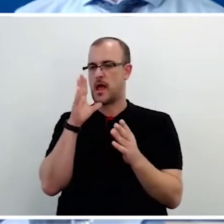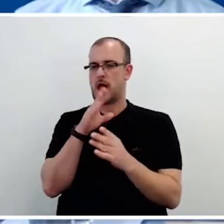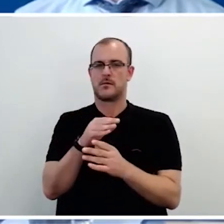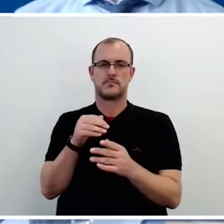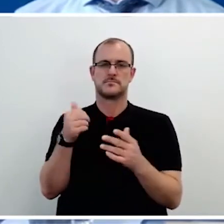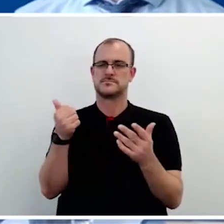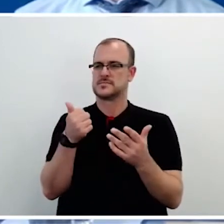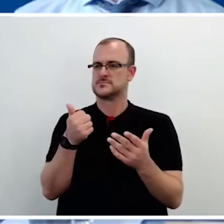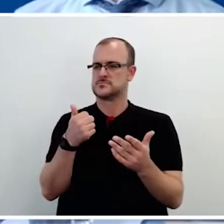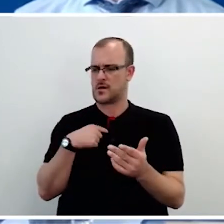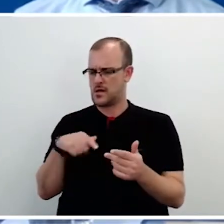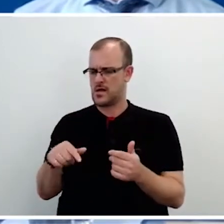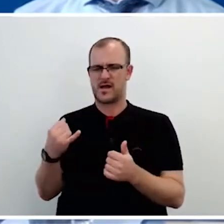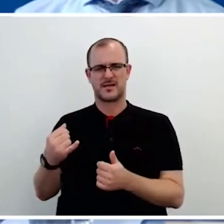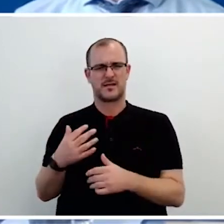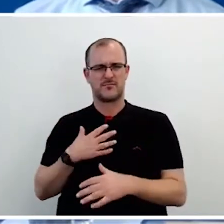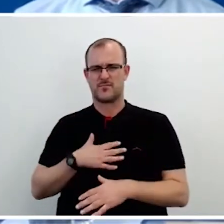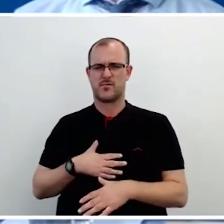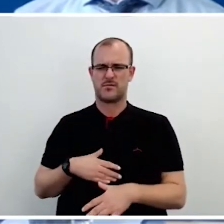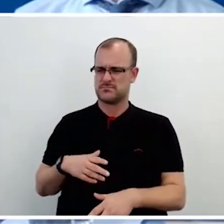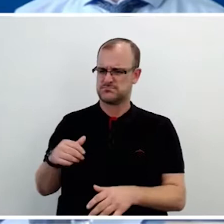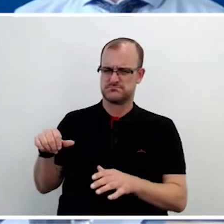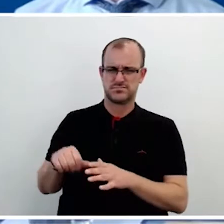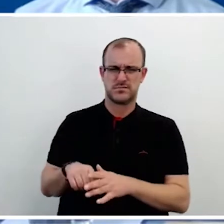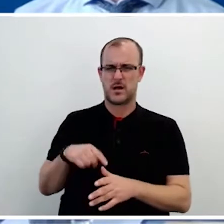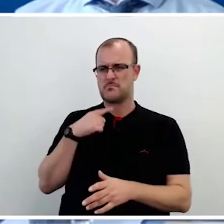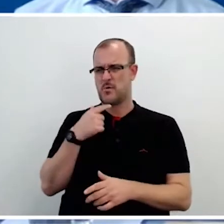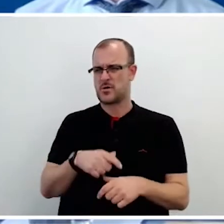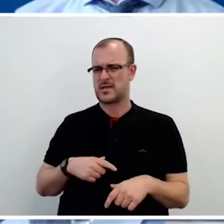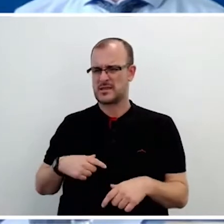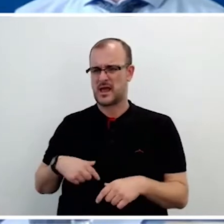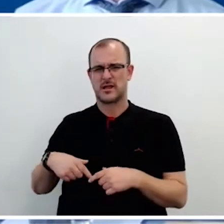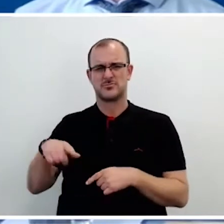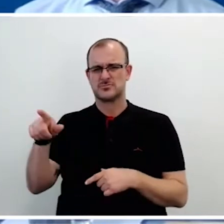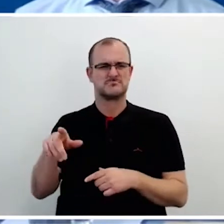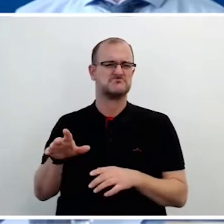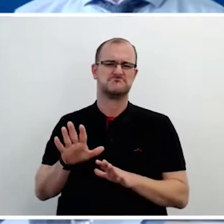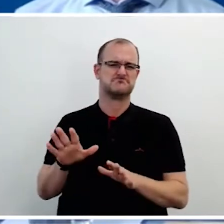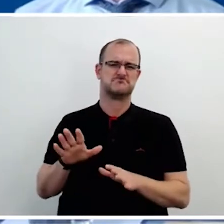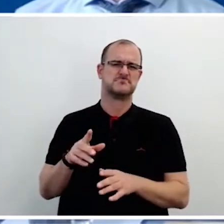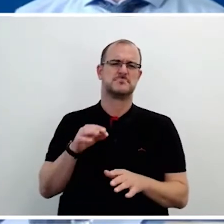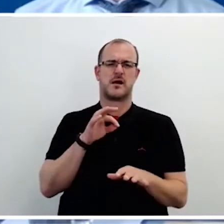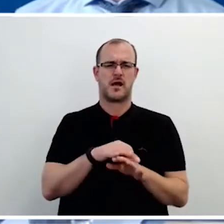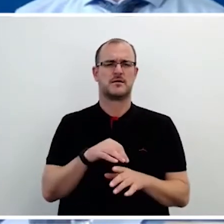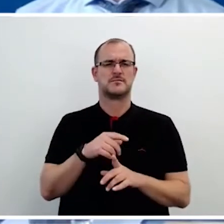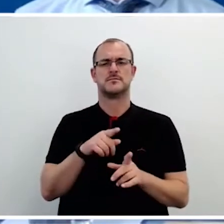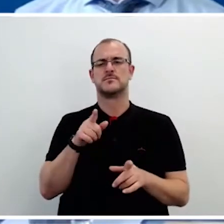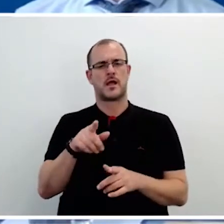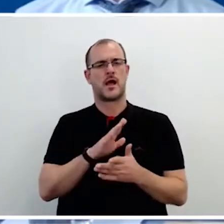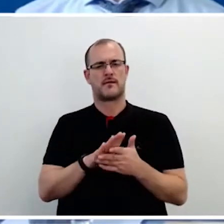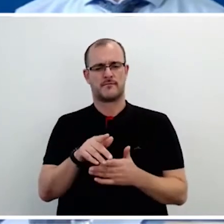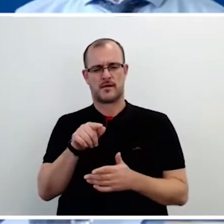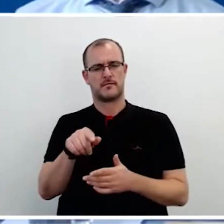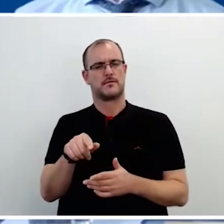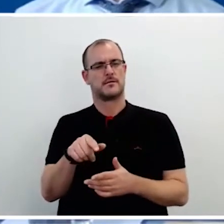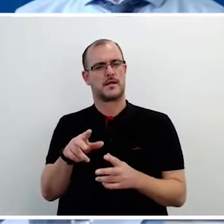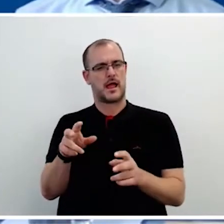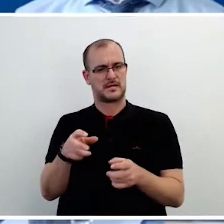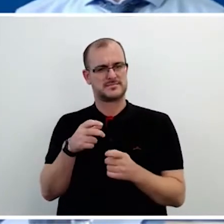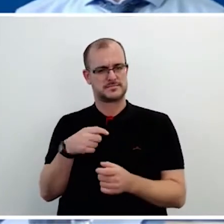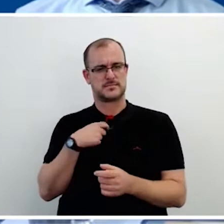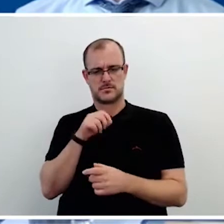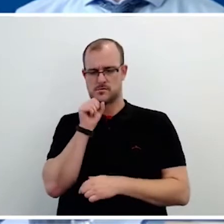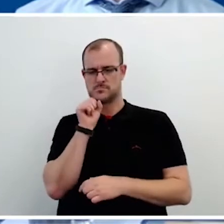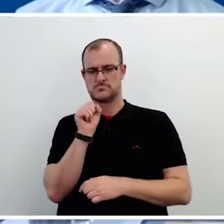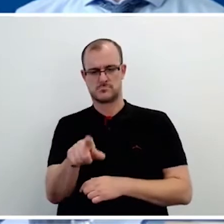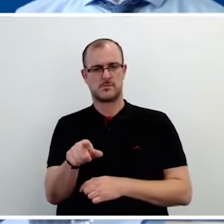6 sie merken, mein Kind geht nicht so gut, ich glaube, ich will die morgen nicht in die Kita schicken, dann schicken sie eine Nachricht an die Erzieherinnen und